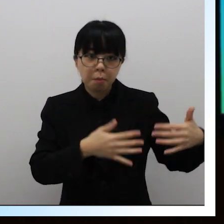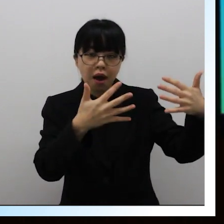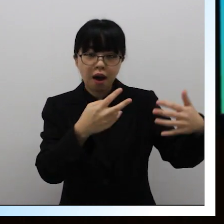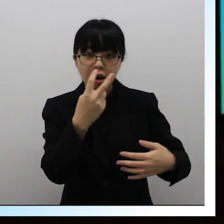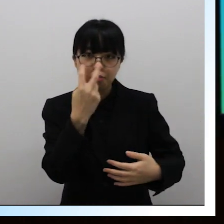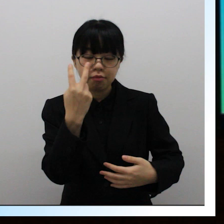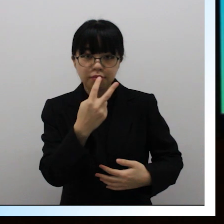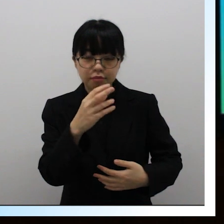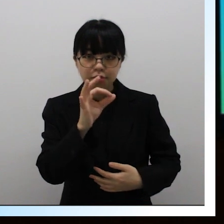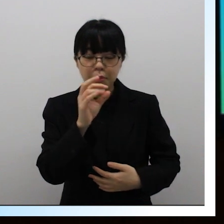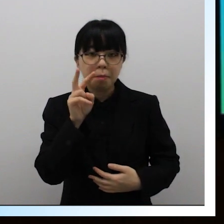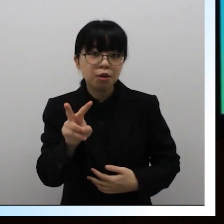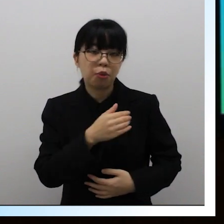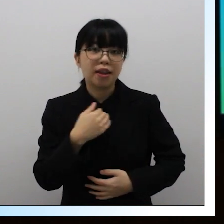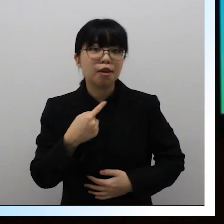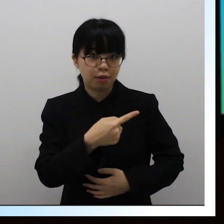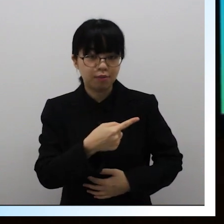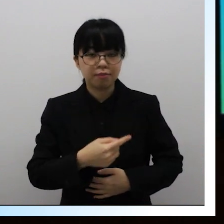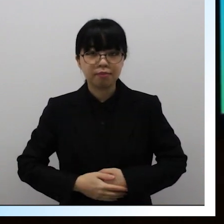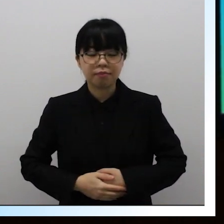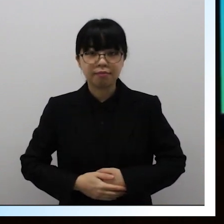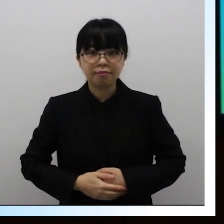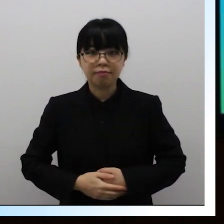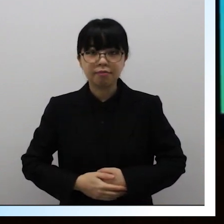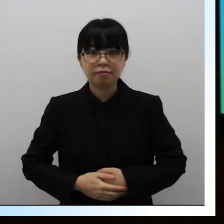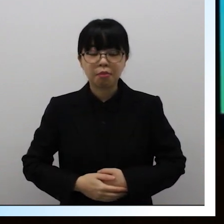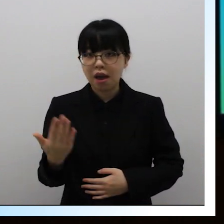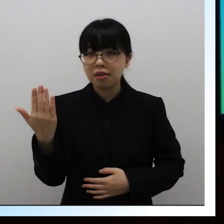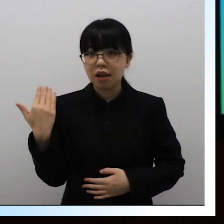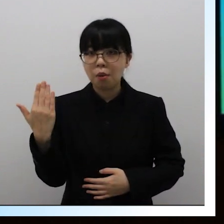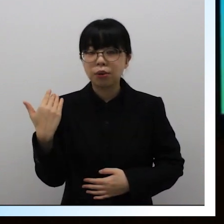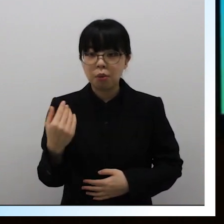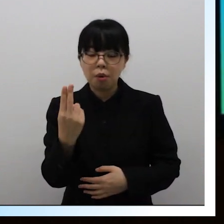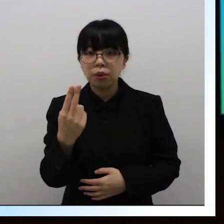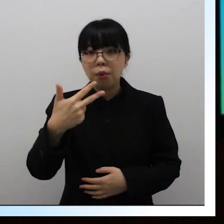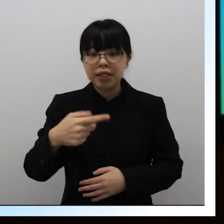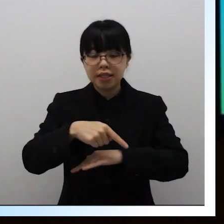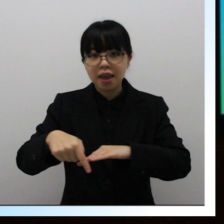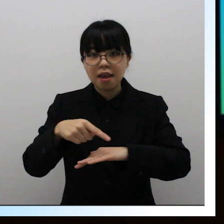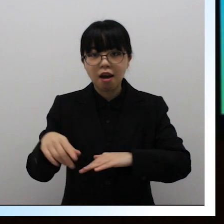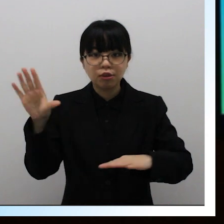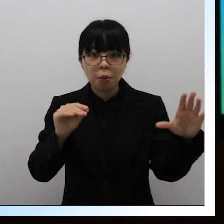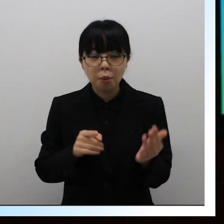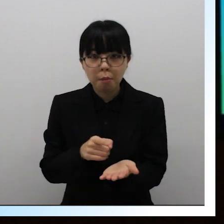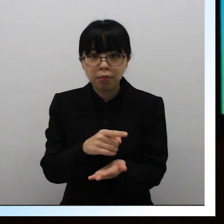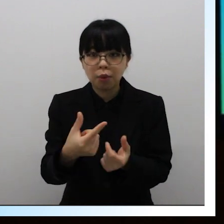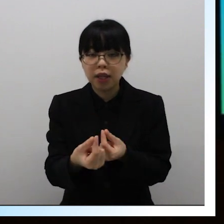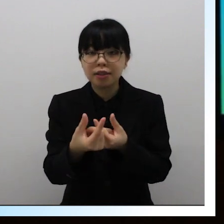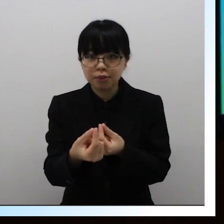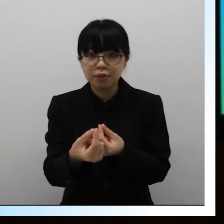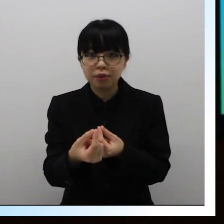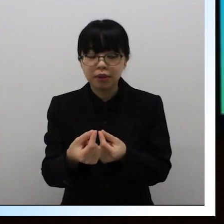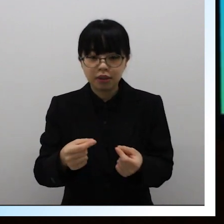することが可能となります。また、先ほどの都市計画情報マップと同様、地図上の縮